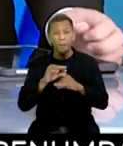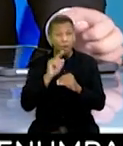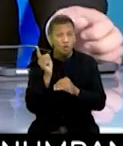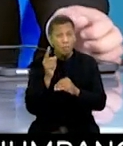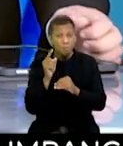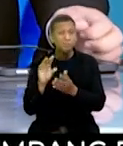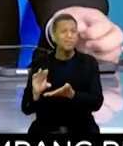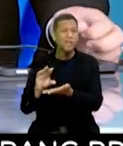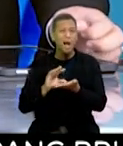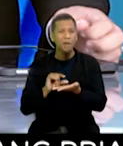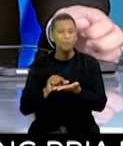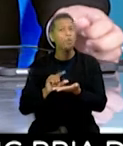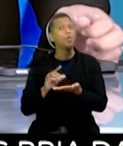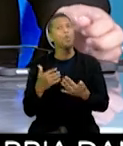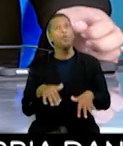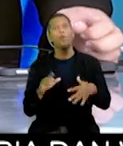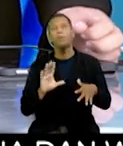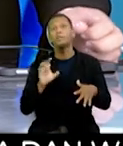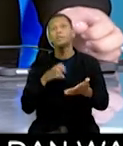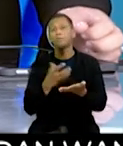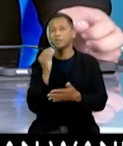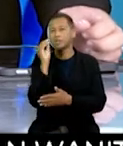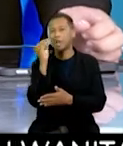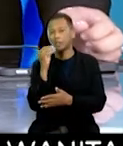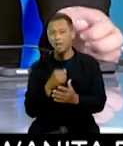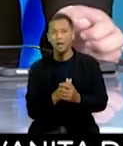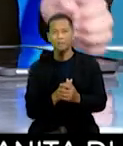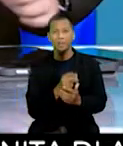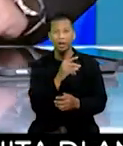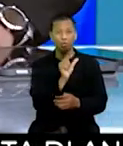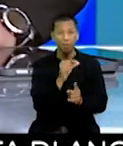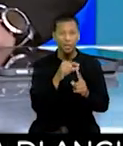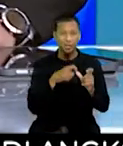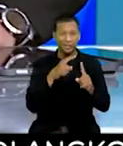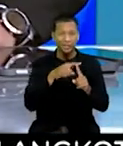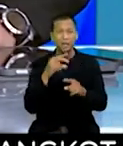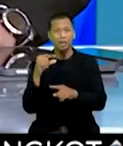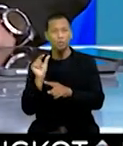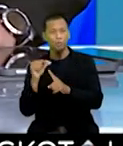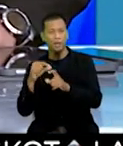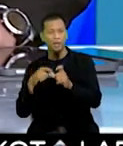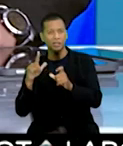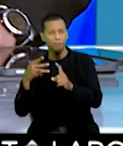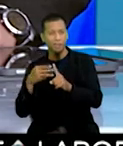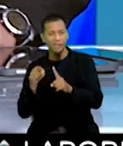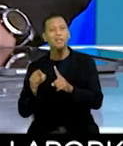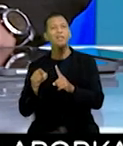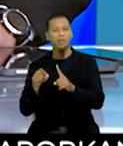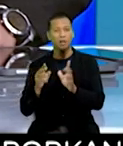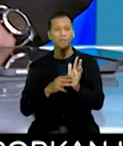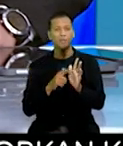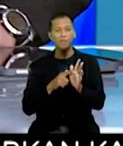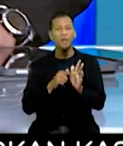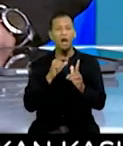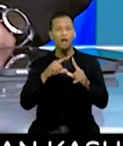Hall Jakarta. Dalam RUPST dan RUPSLB ini, Direktur Utama PT MNC Land TBK, Haritanu Sudibyo,